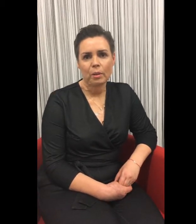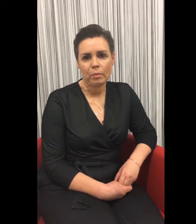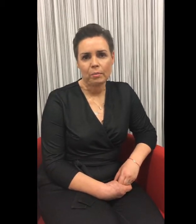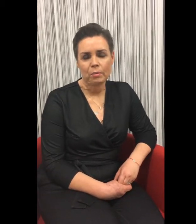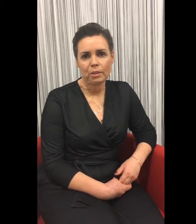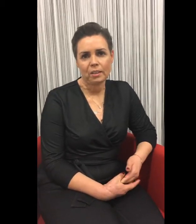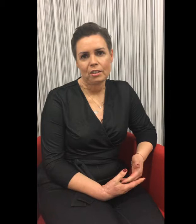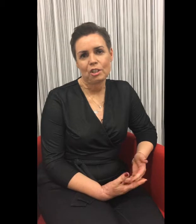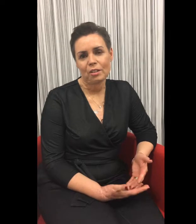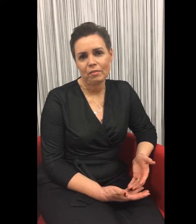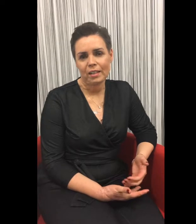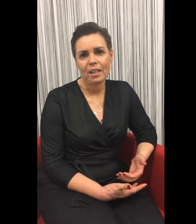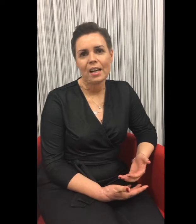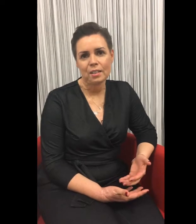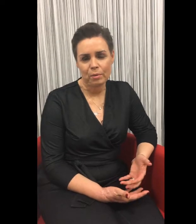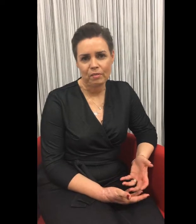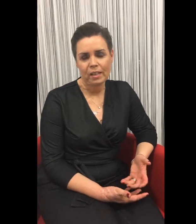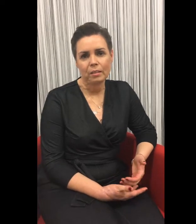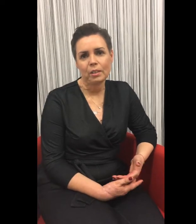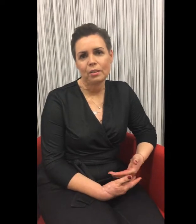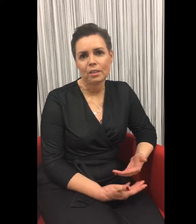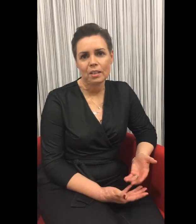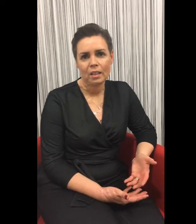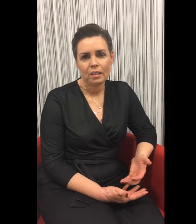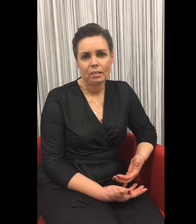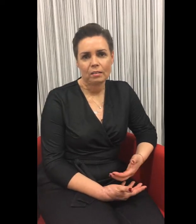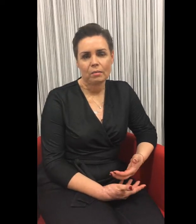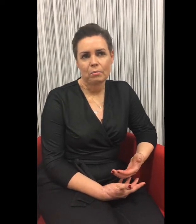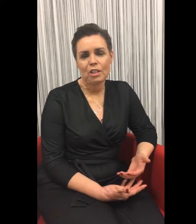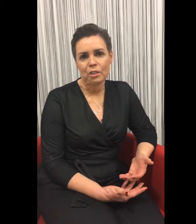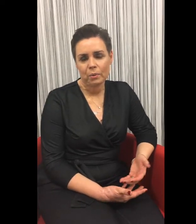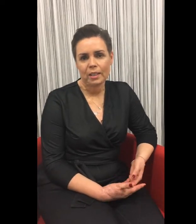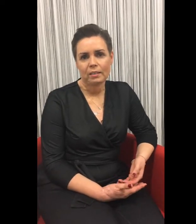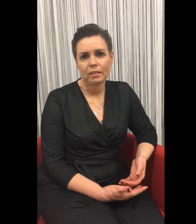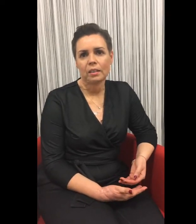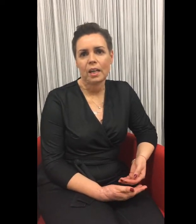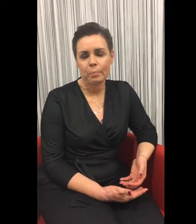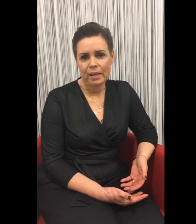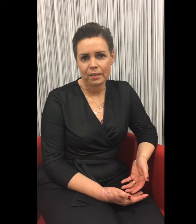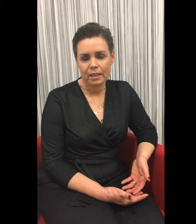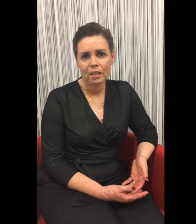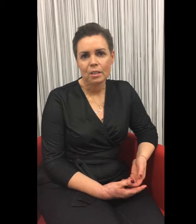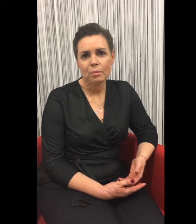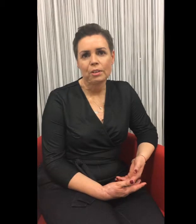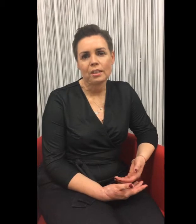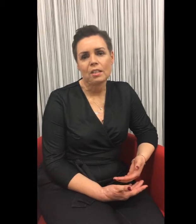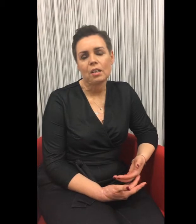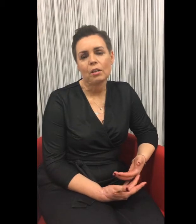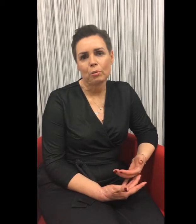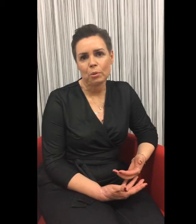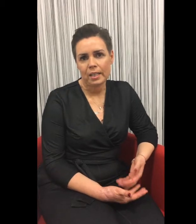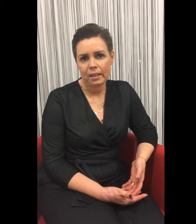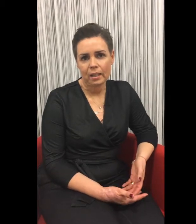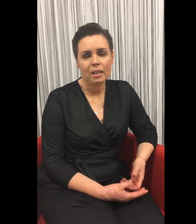ogromny problem, żebyście nas szanowali, akceptowali, mieli do nas szacunek, empatię, żebyście nas